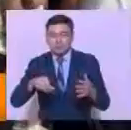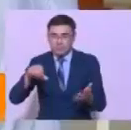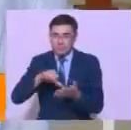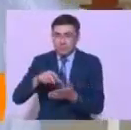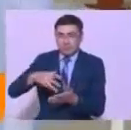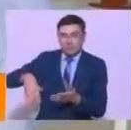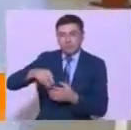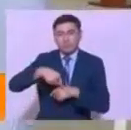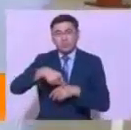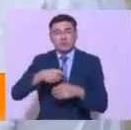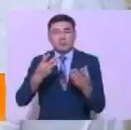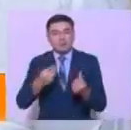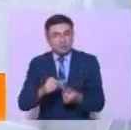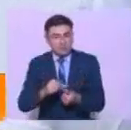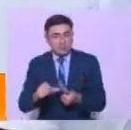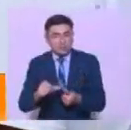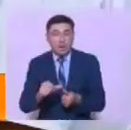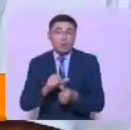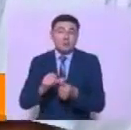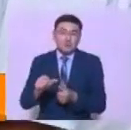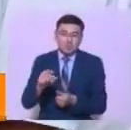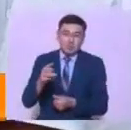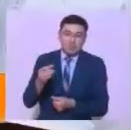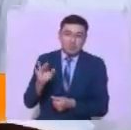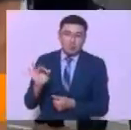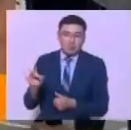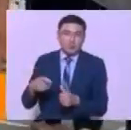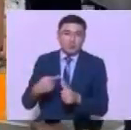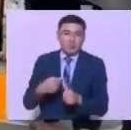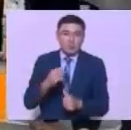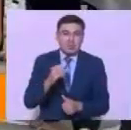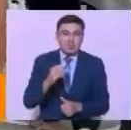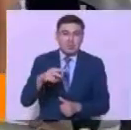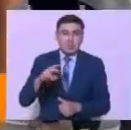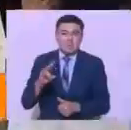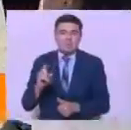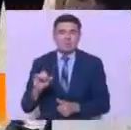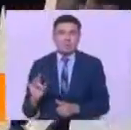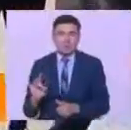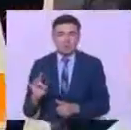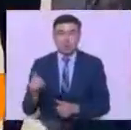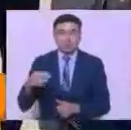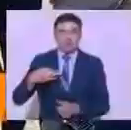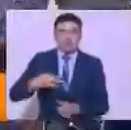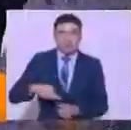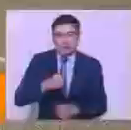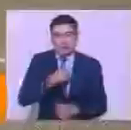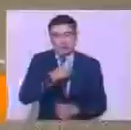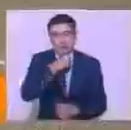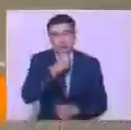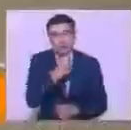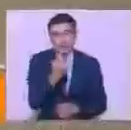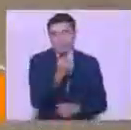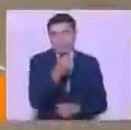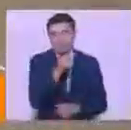всех присутствующих, особенно для майора Ерназарова, который с гордостью провожал своего сына. Руслан Ибраш, старший и единственный